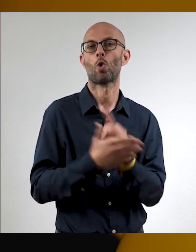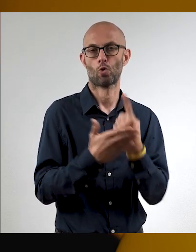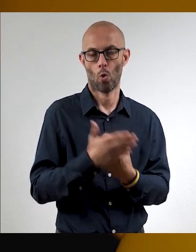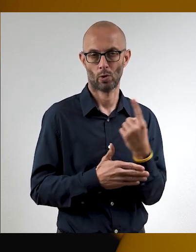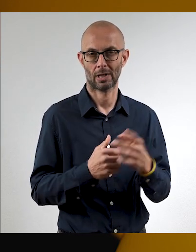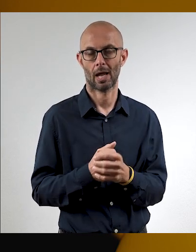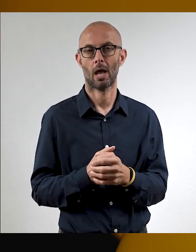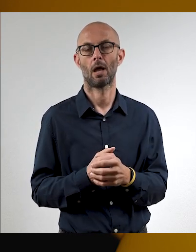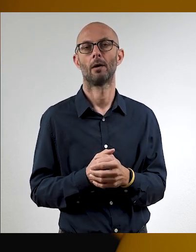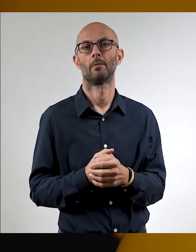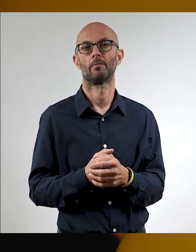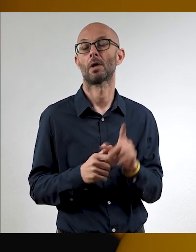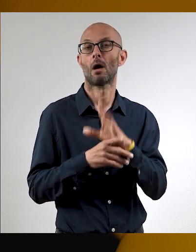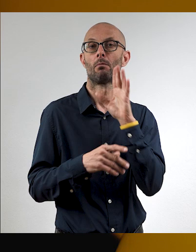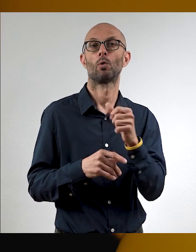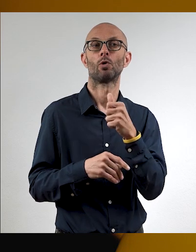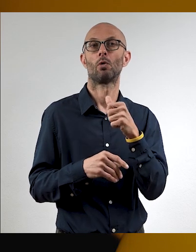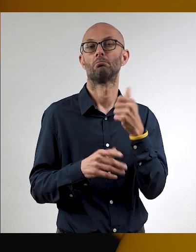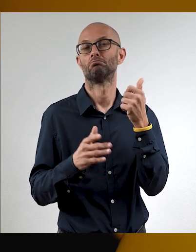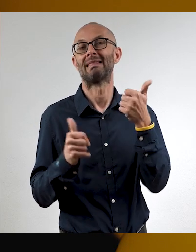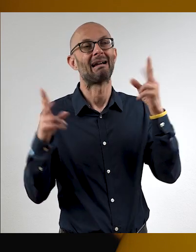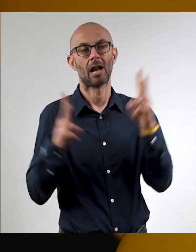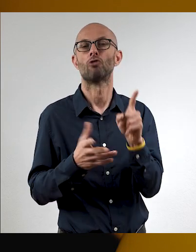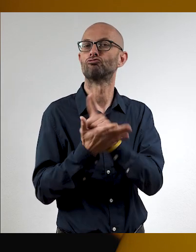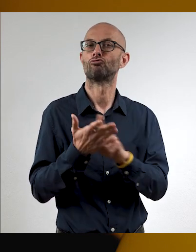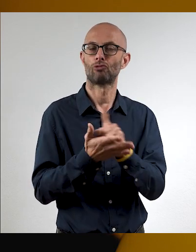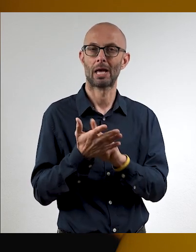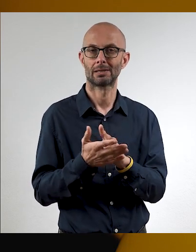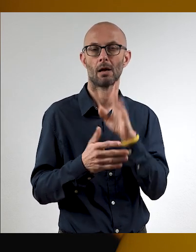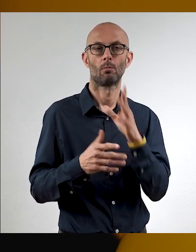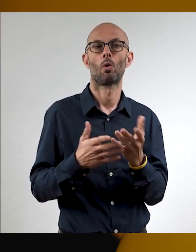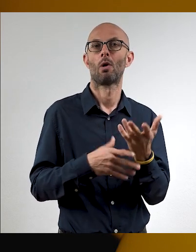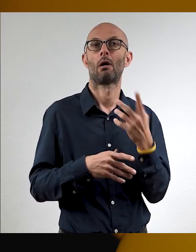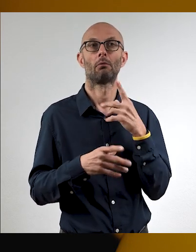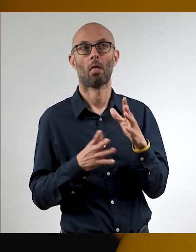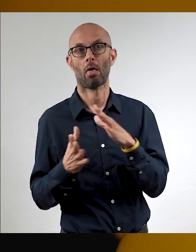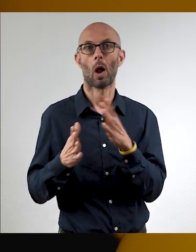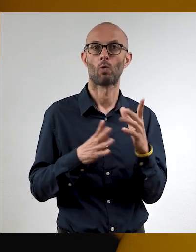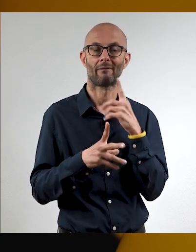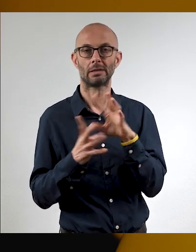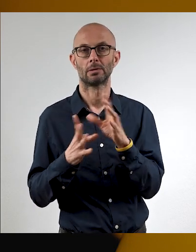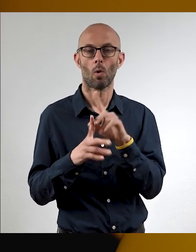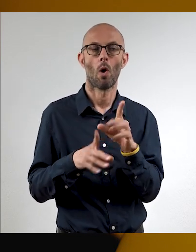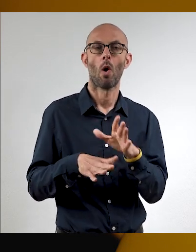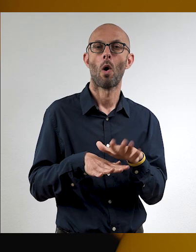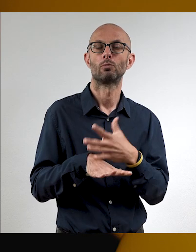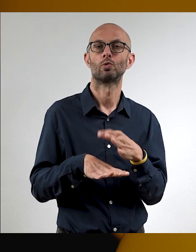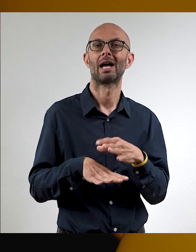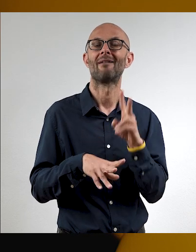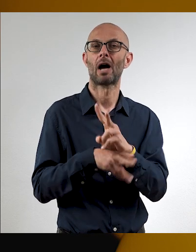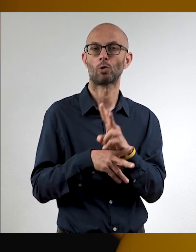dogodke. Se bojo en krajši čas, bo zamajeno njihovo ravnovesje, občutek